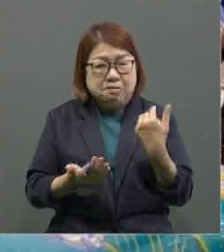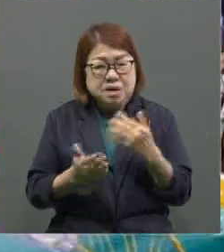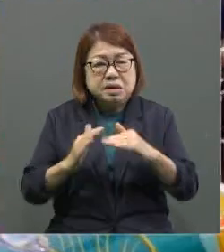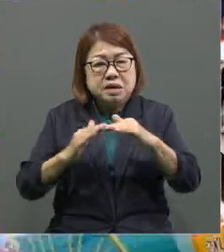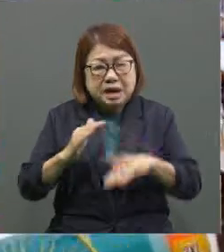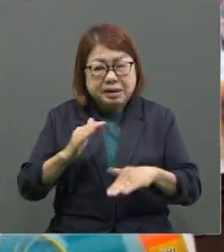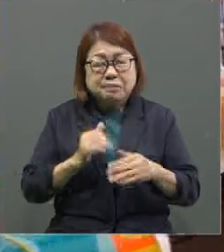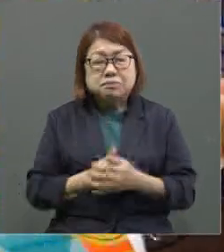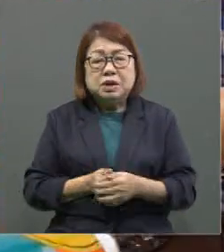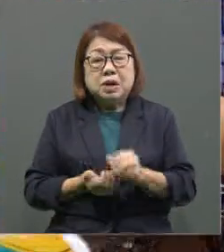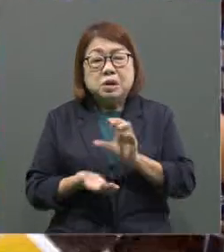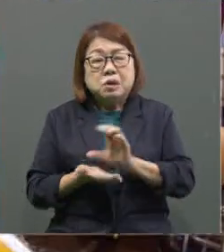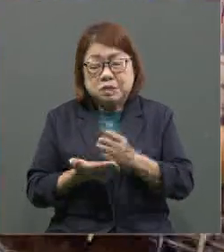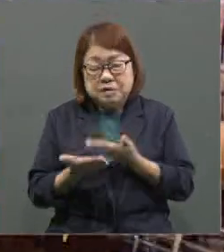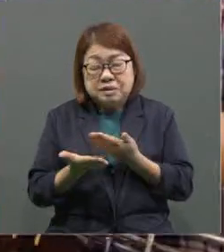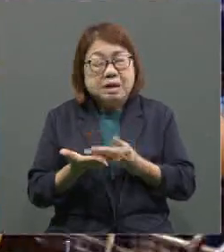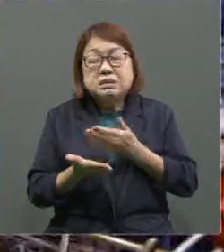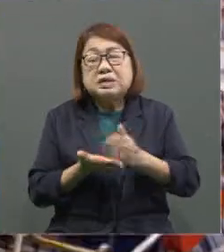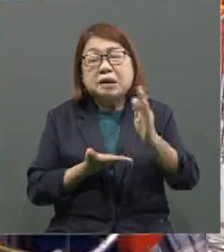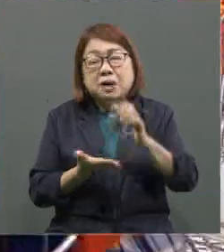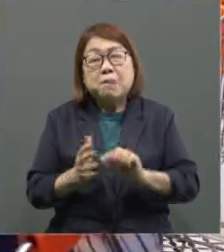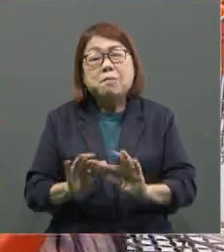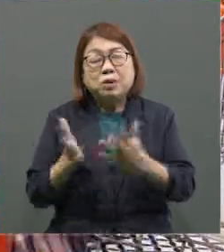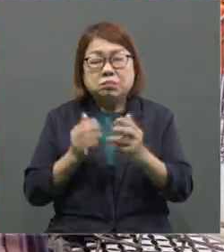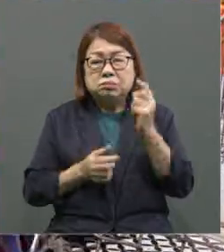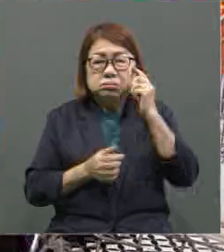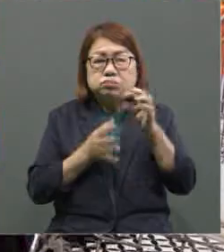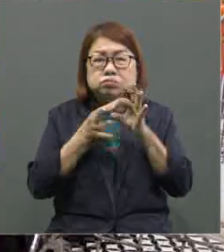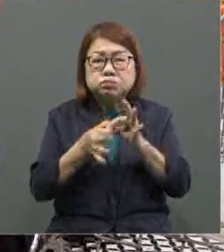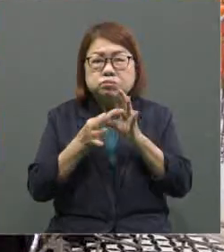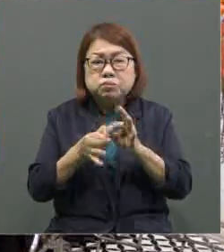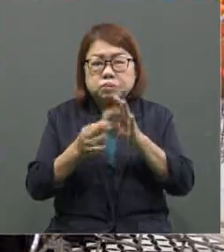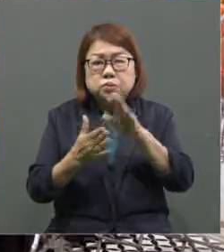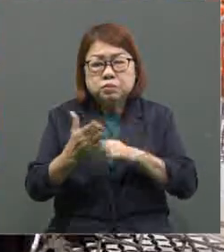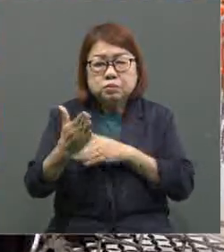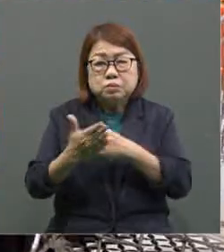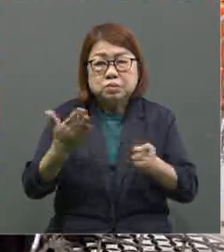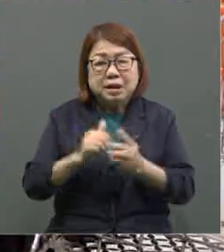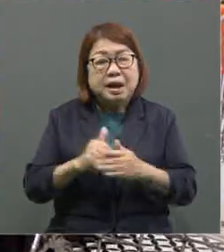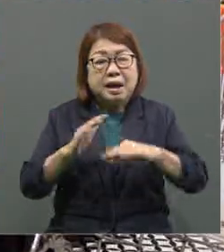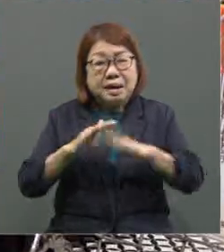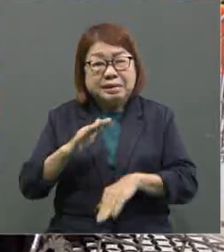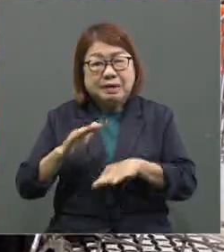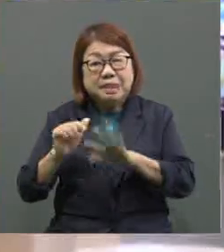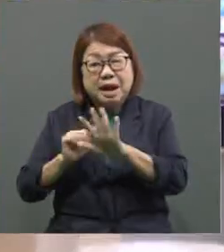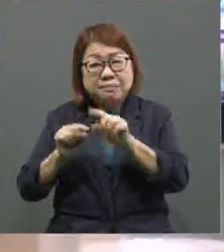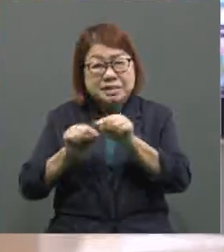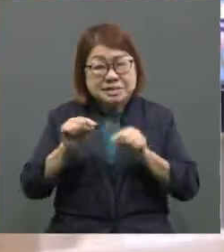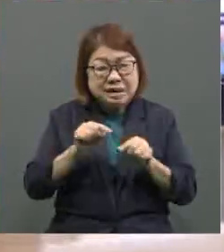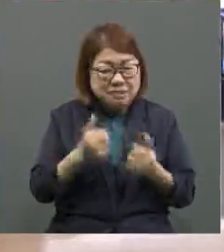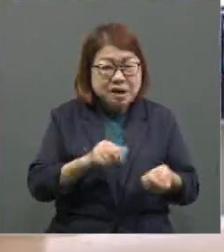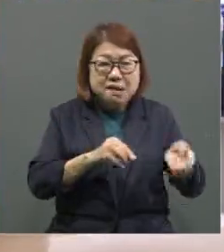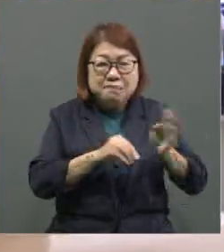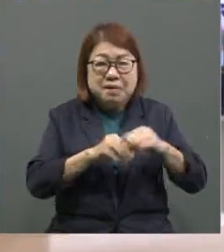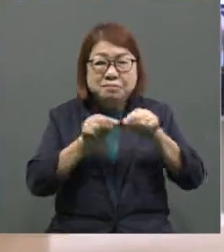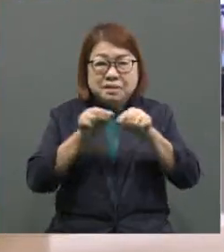ที่เขาจ่ายเต็มจำนวนเบอกว่าเค้าไม่มีความกังวลกับมาตรการปรับเพิ่มอัตราจ่ายขั้นต่ำสำหรับบัตรเครดิตจาก 5%เป็น